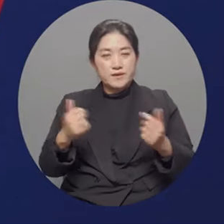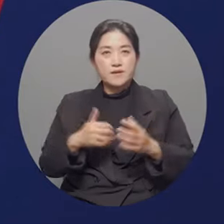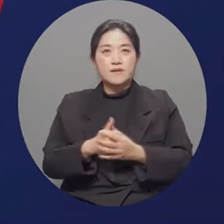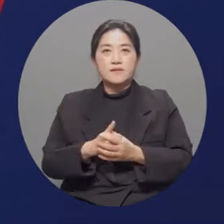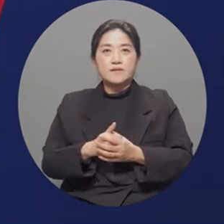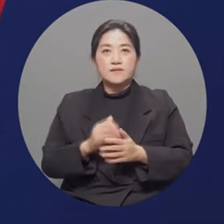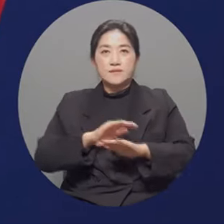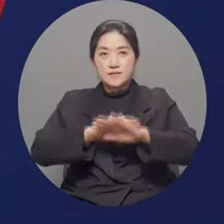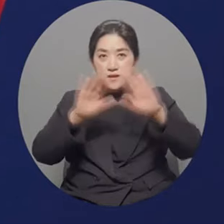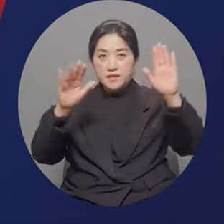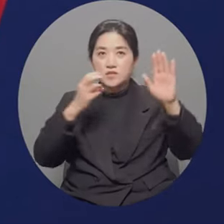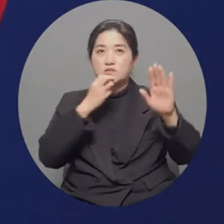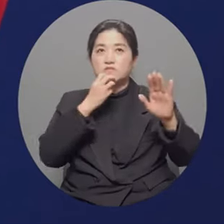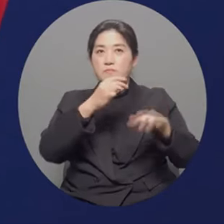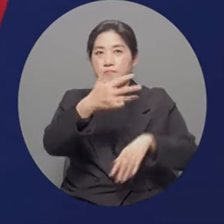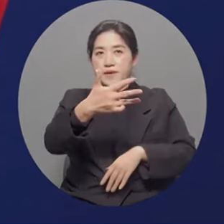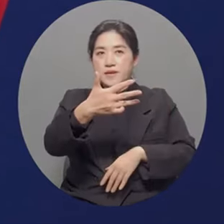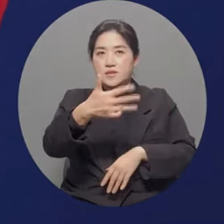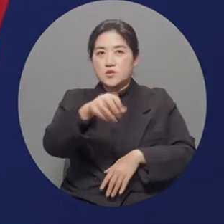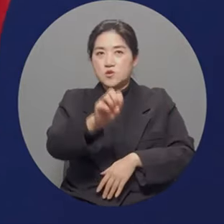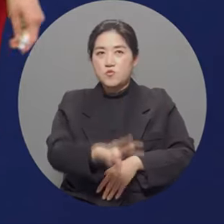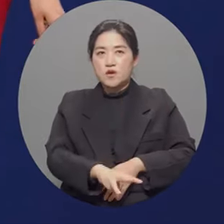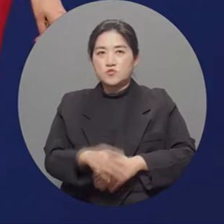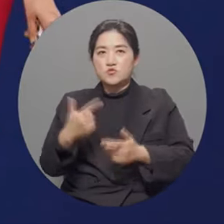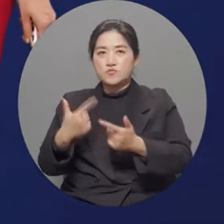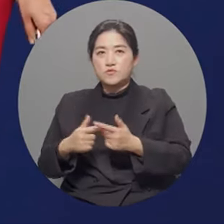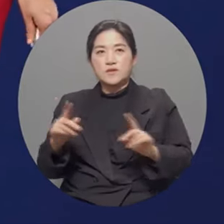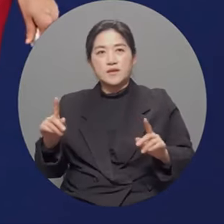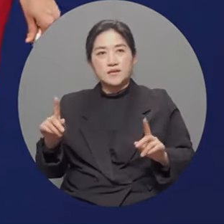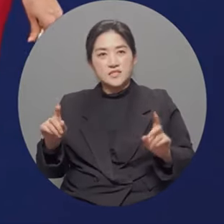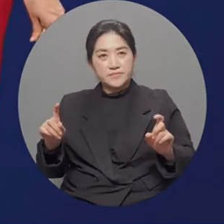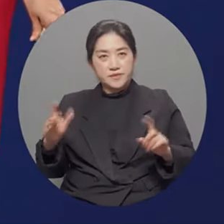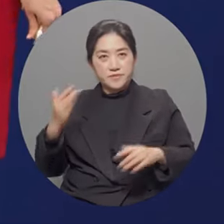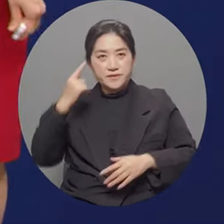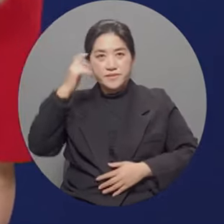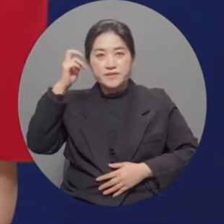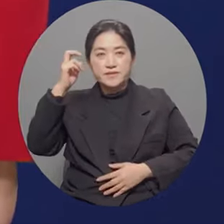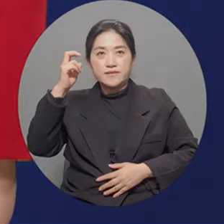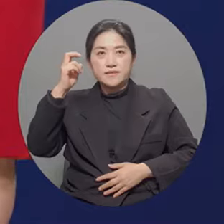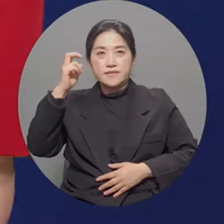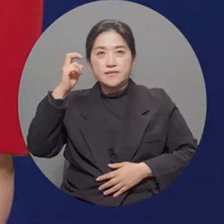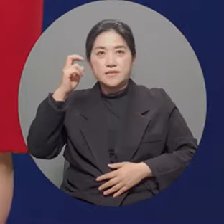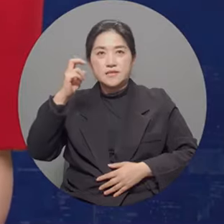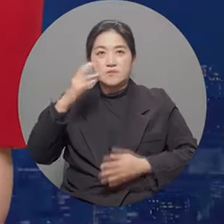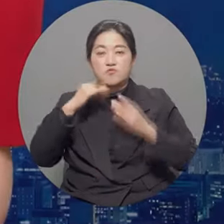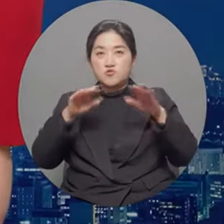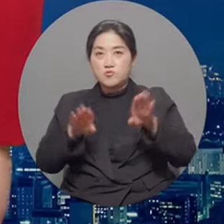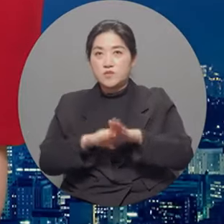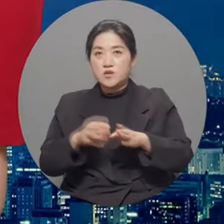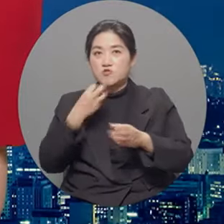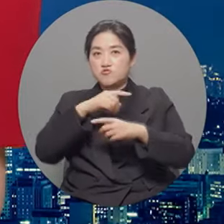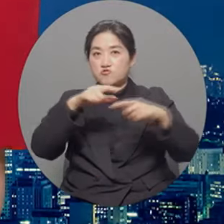비슷하겠습니다. 낮 기온은 서울 8도, 광주와 부산은 11도까지 오르겠습니다. 이번